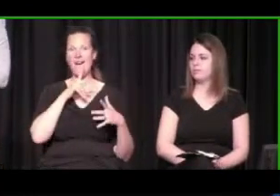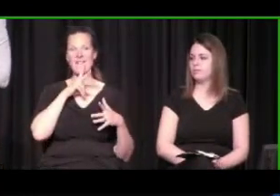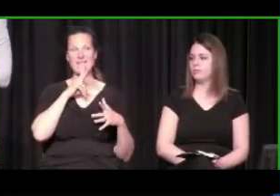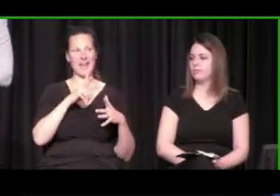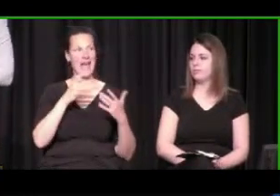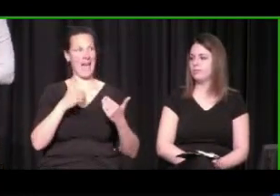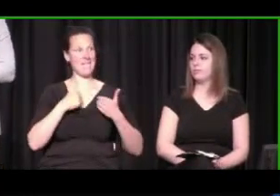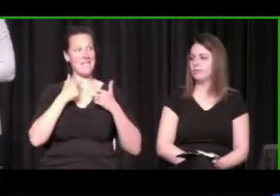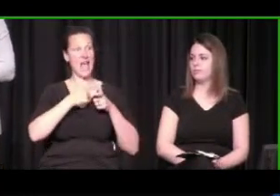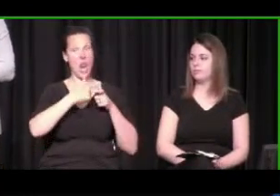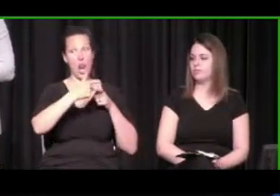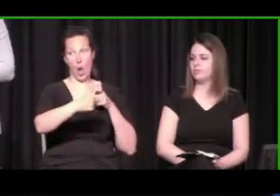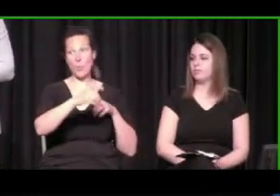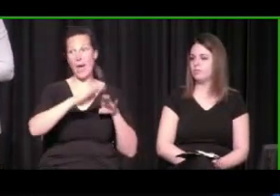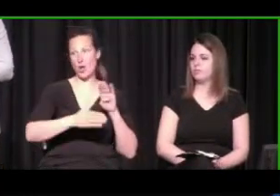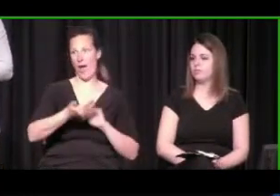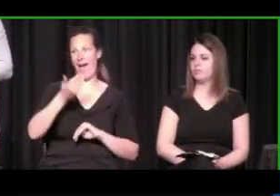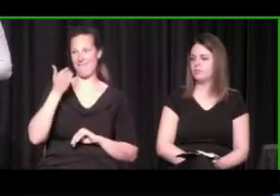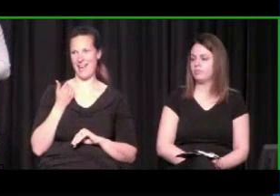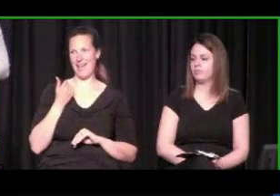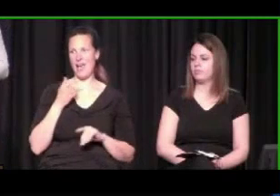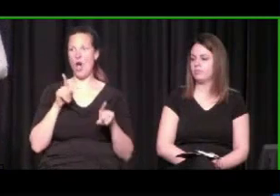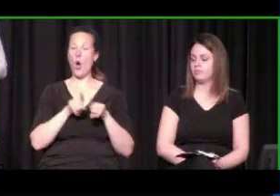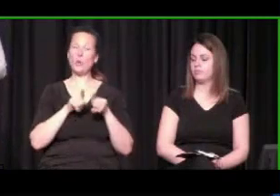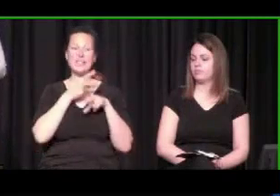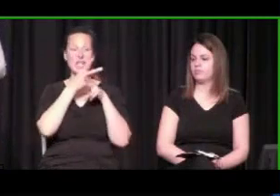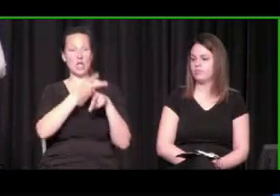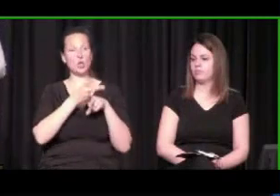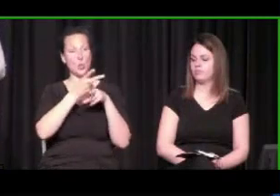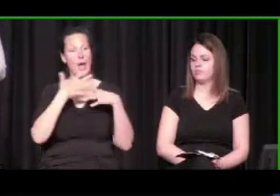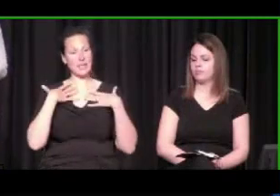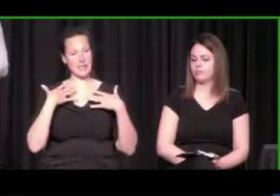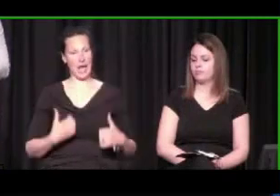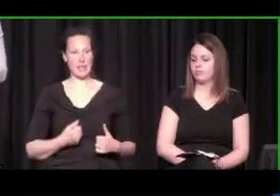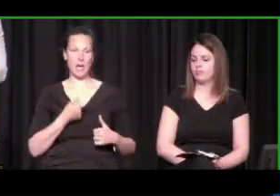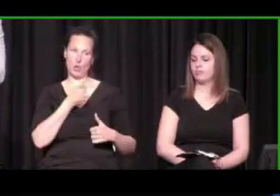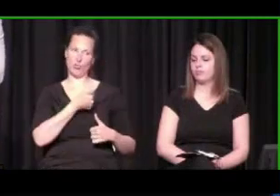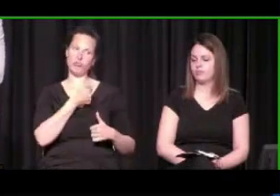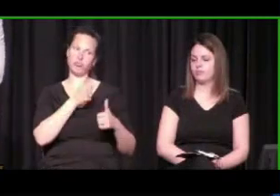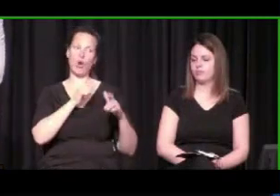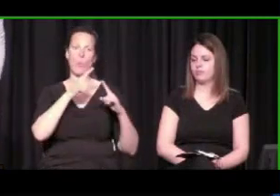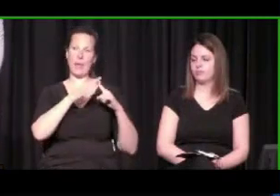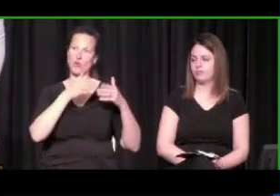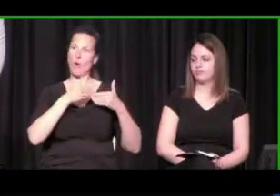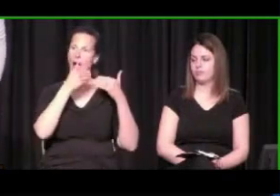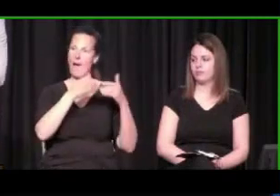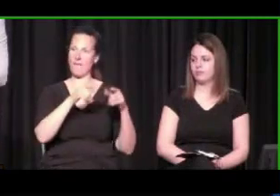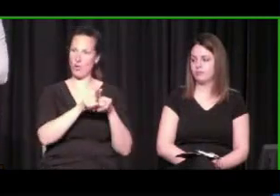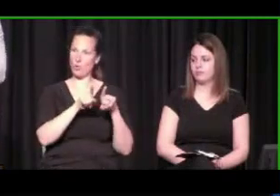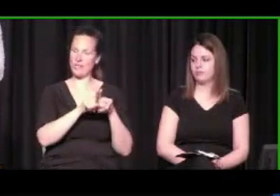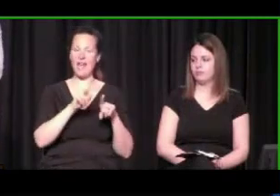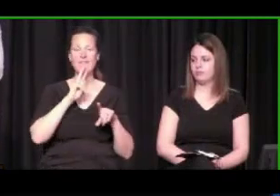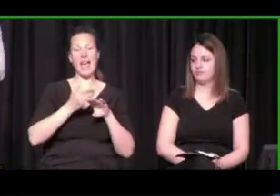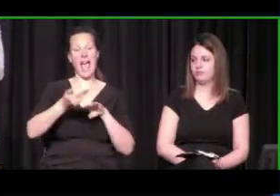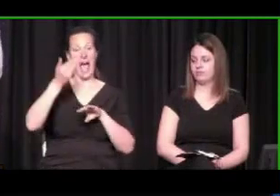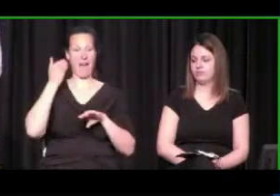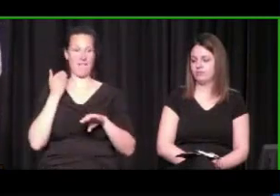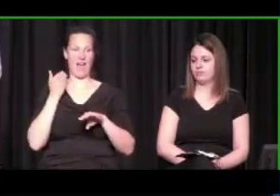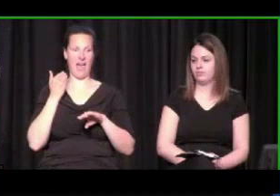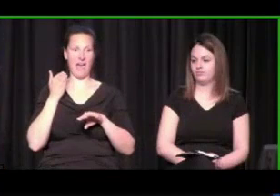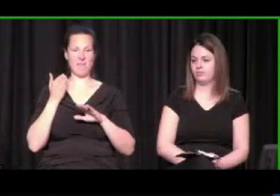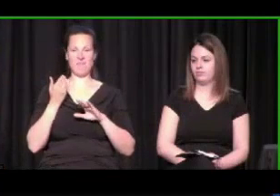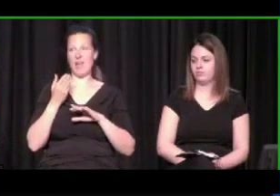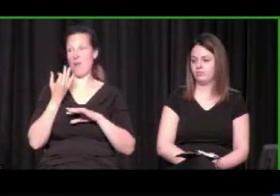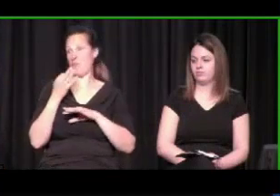véritablement croissante. Et ça, c'est intéressant, les soins de santé se développant, bien, ça permet à des personnes qui auparavant seraient